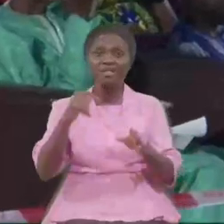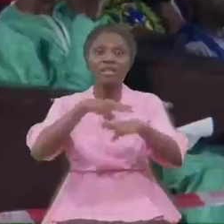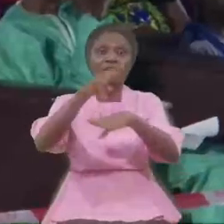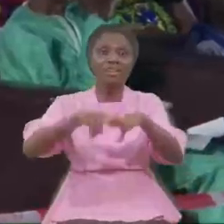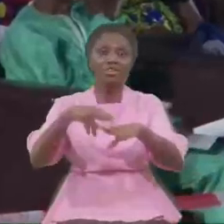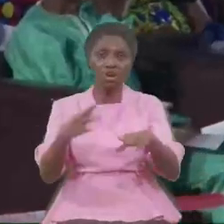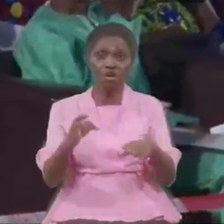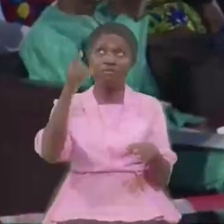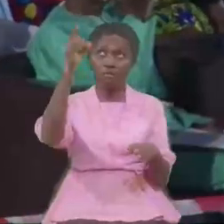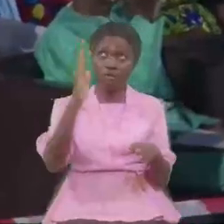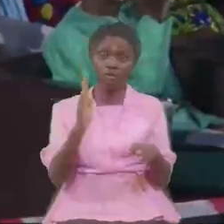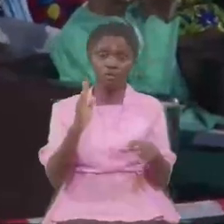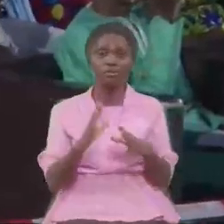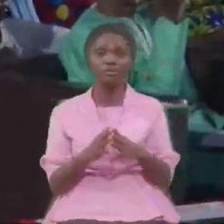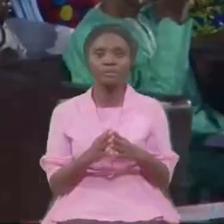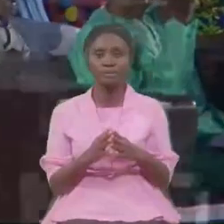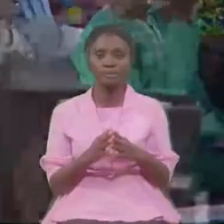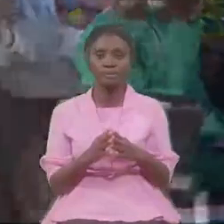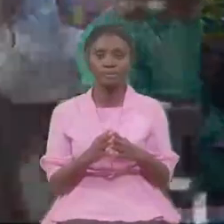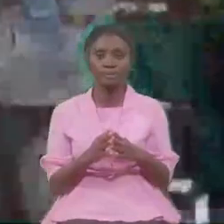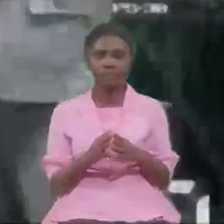C'est la nature de Dieu.